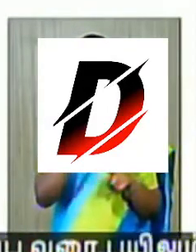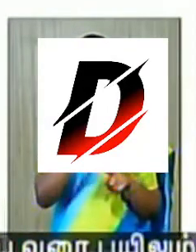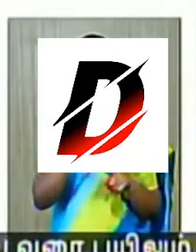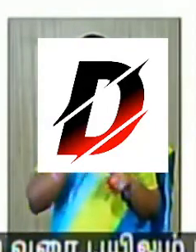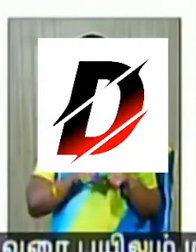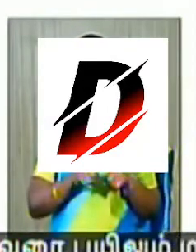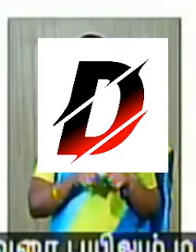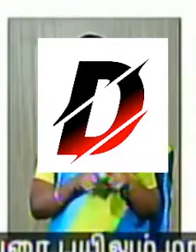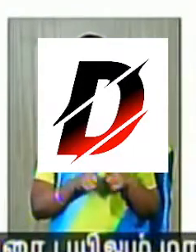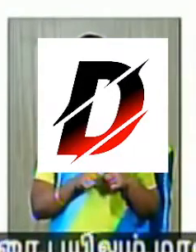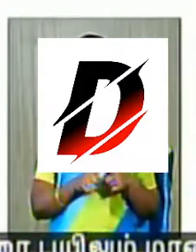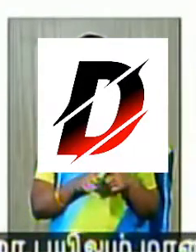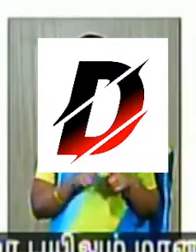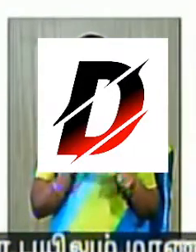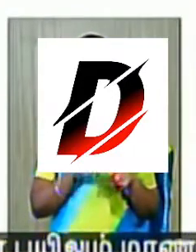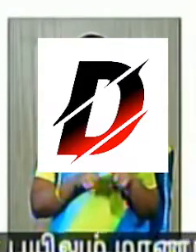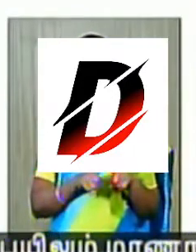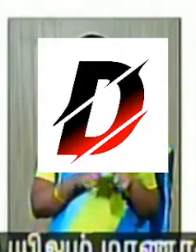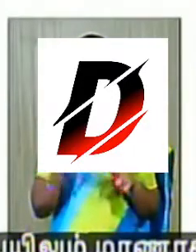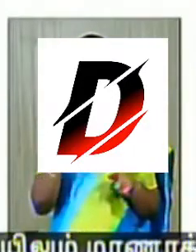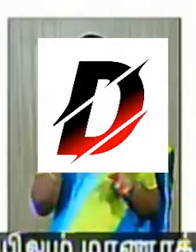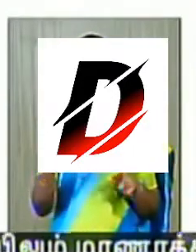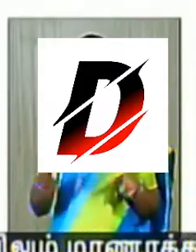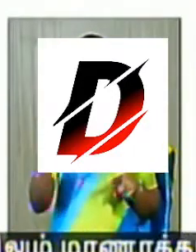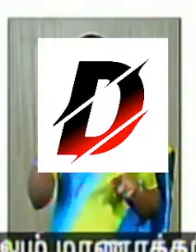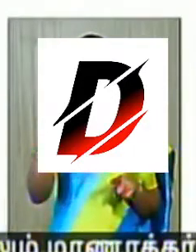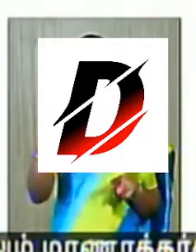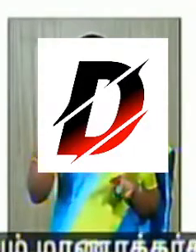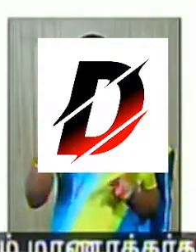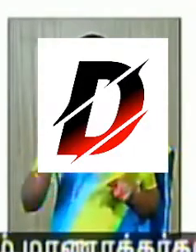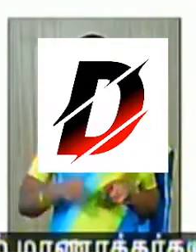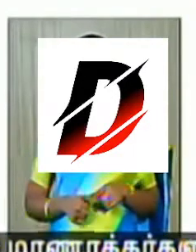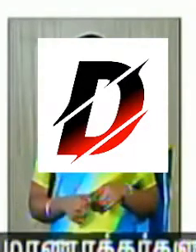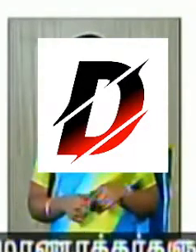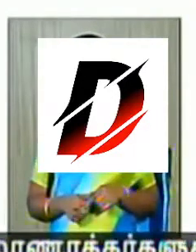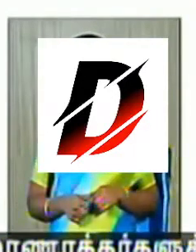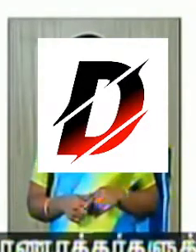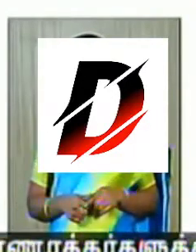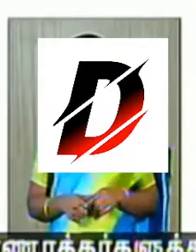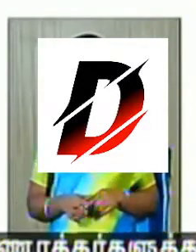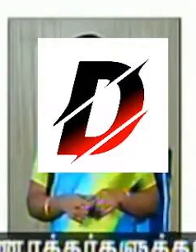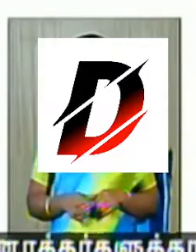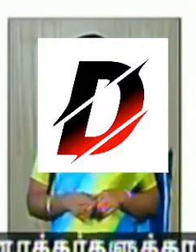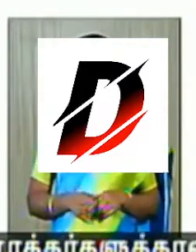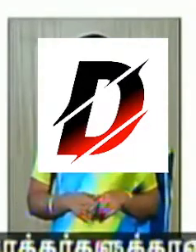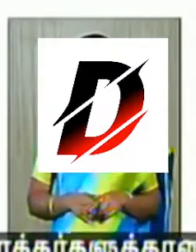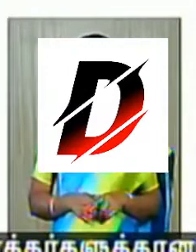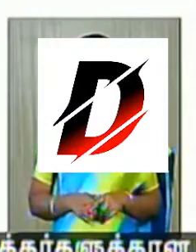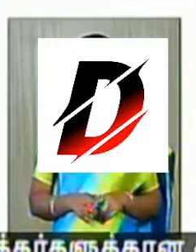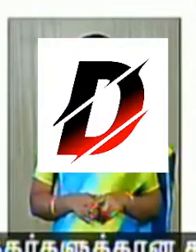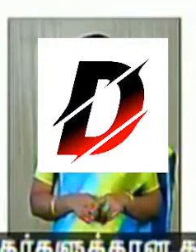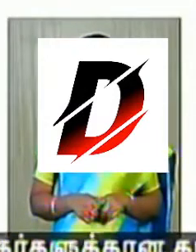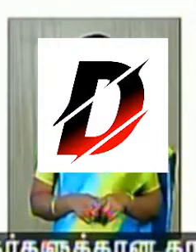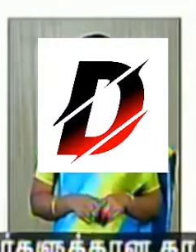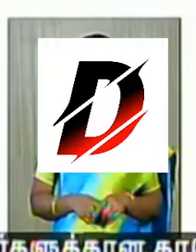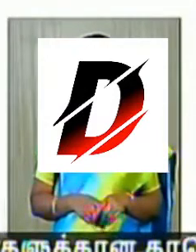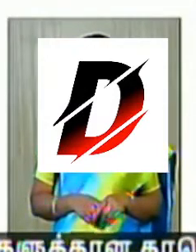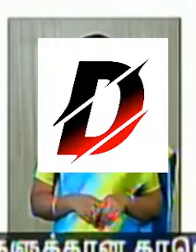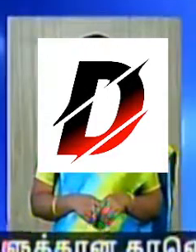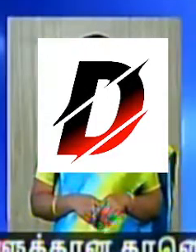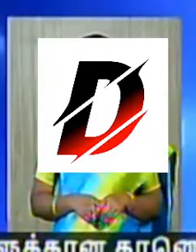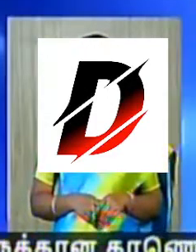டு டூ எக்ஸ் ஸ்கொயர், ஃபோர் எக்ஸும் மைனஸ் த்ரீ எக்ஸும் கூட்டினா கிடைக்கிறது ப்ளஸ் எக்ஸு மைனஸ் சிக்ஸ். இதுதான்